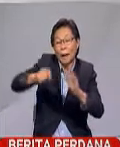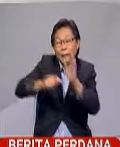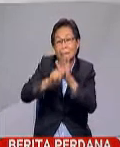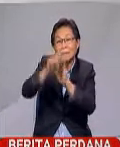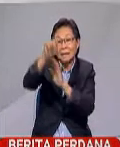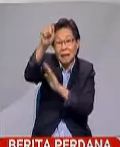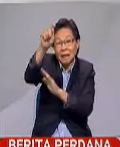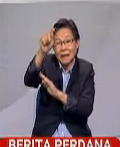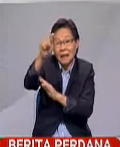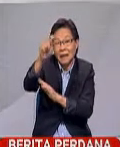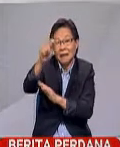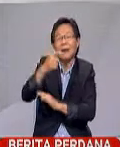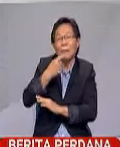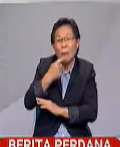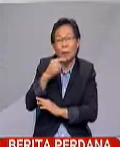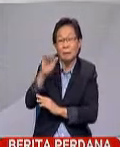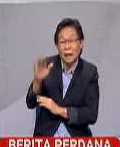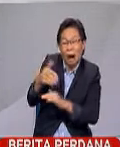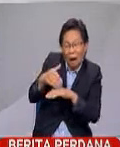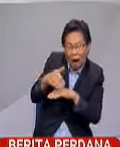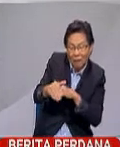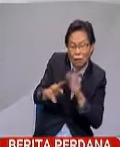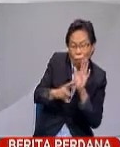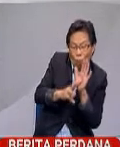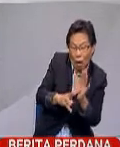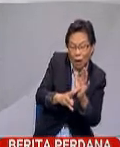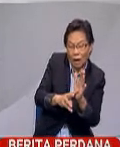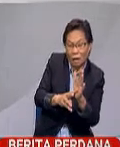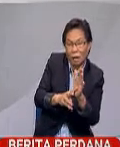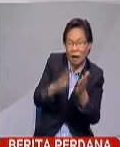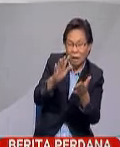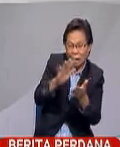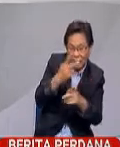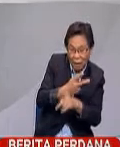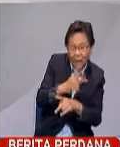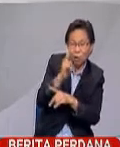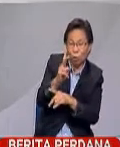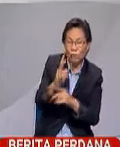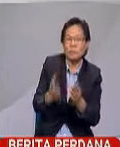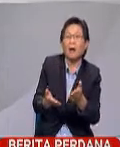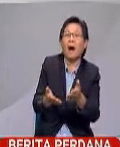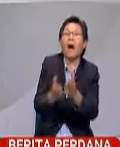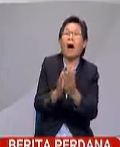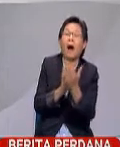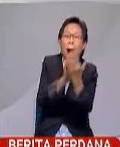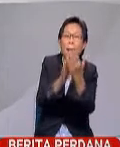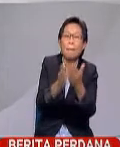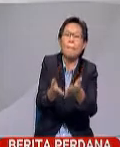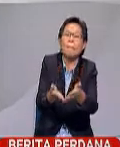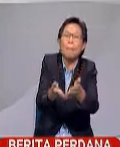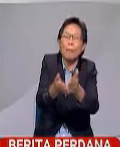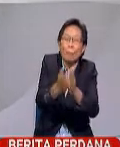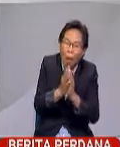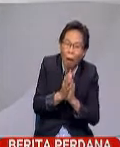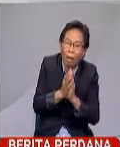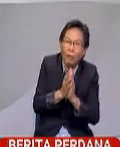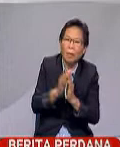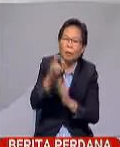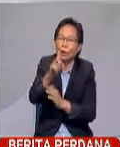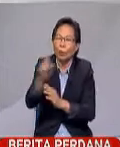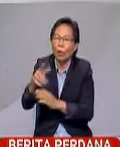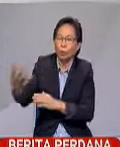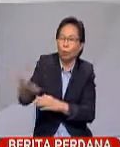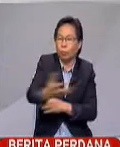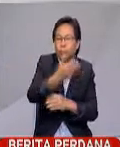Mohd Saleh bahawa pihaknya akan menghantar representasi kali kedua terhadap permohonan pihak pendakwaan untuk melucut